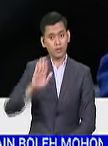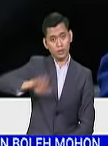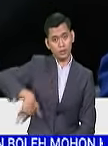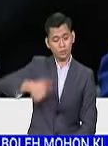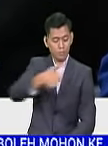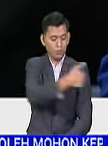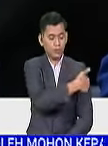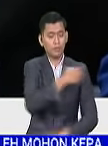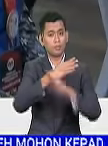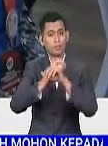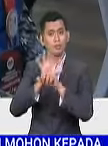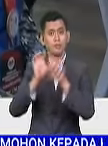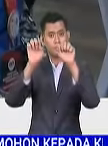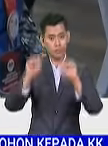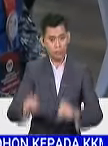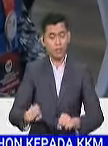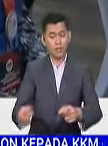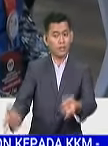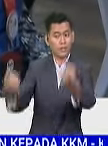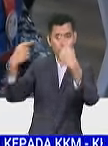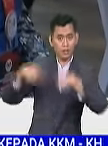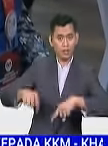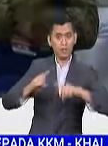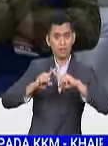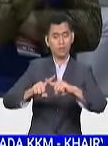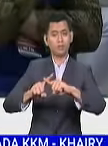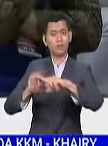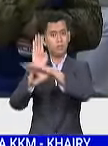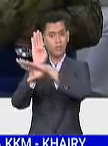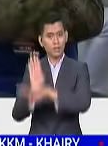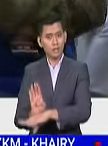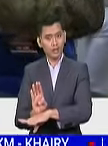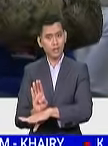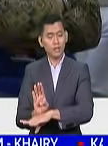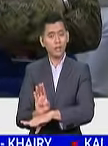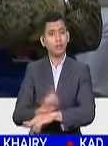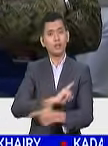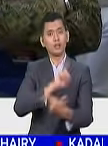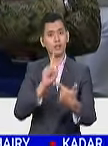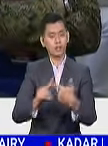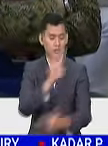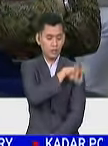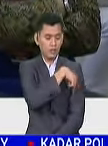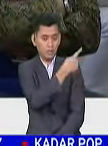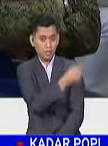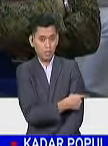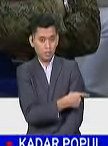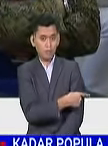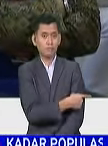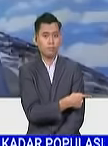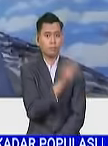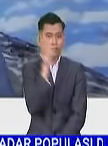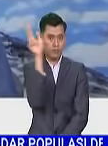agar datang ke PPV berdekatan iaitu Dewan Kebudayaan Penampang atau panel klinik sekitar Putatan. Putatan antara